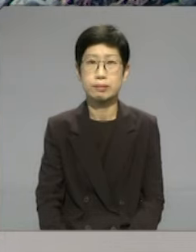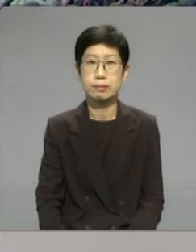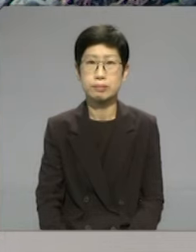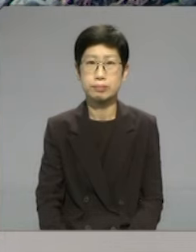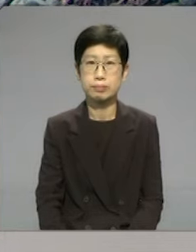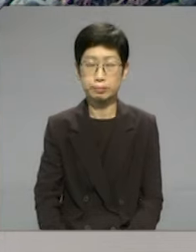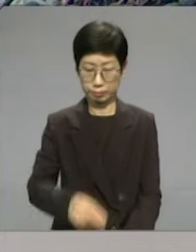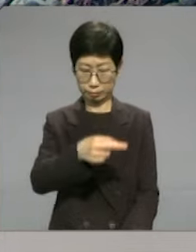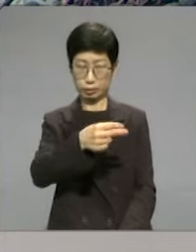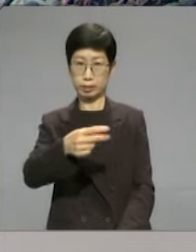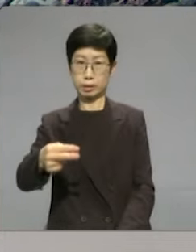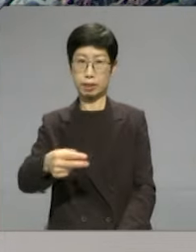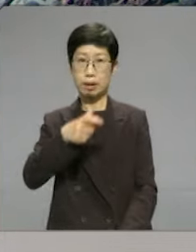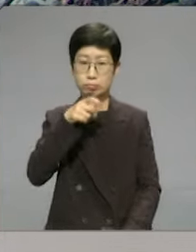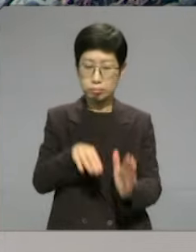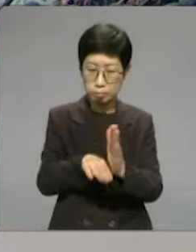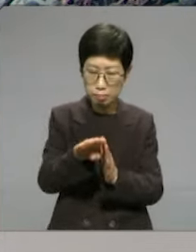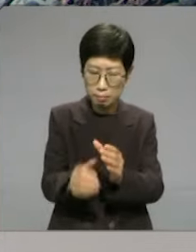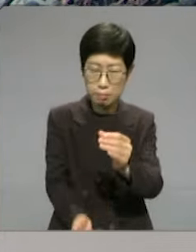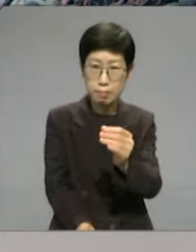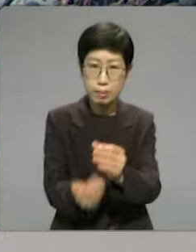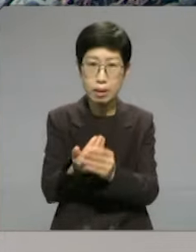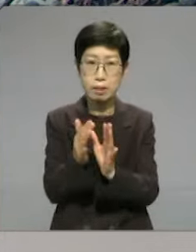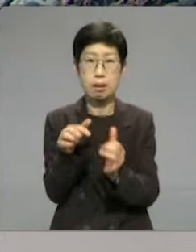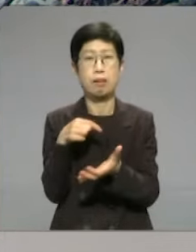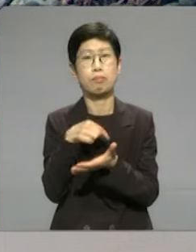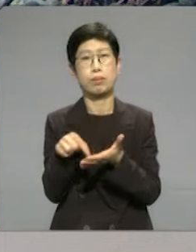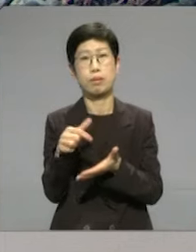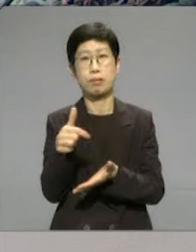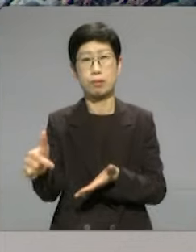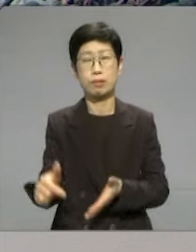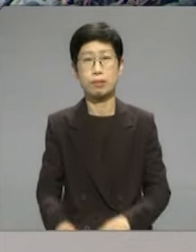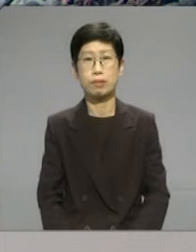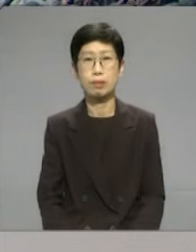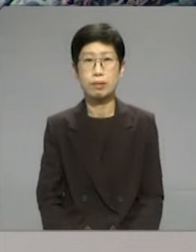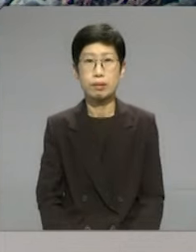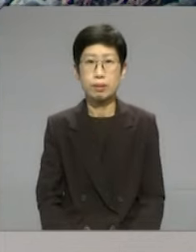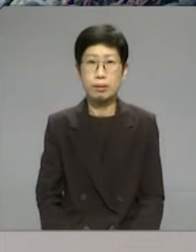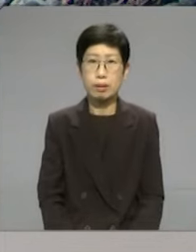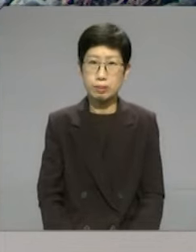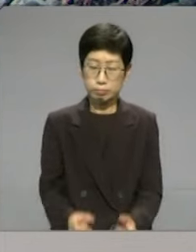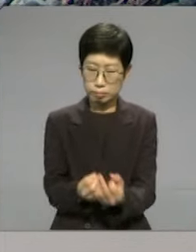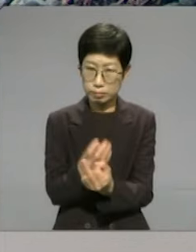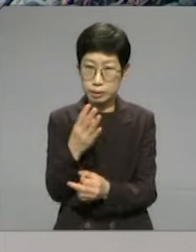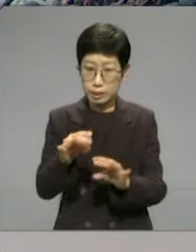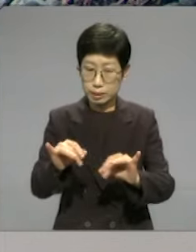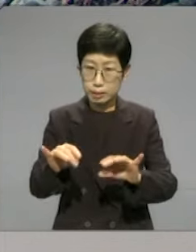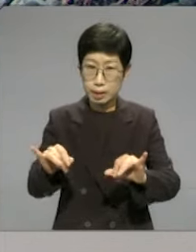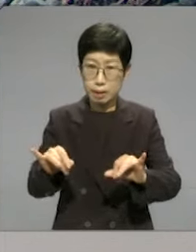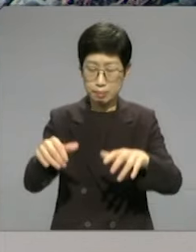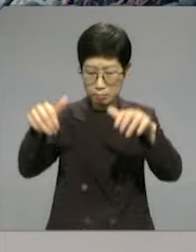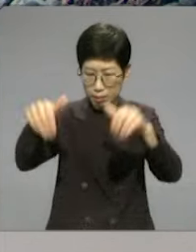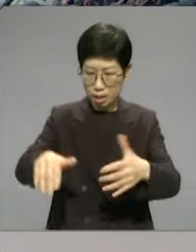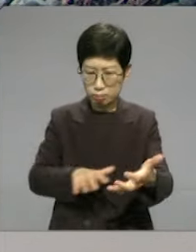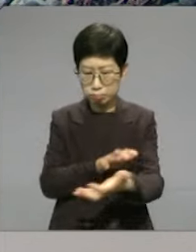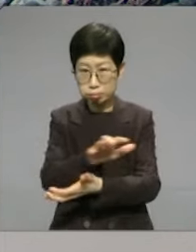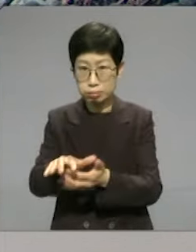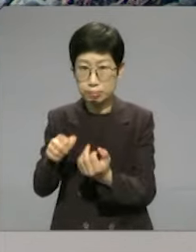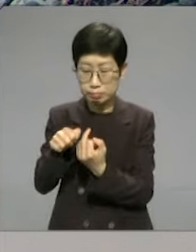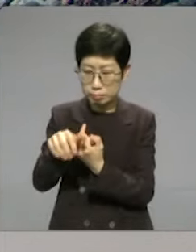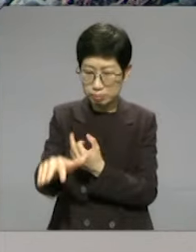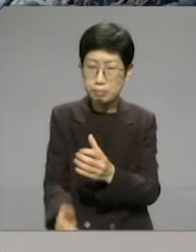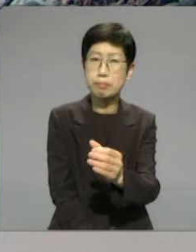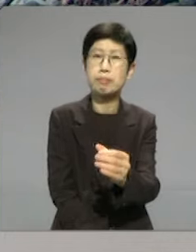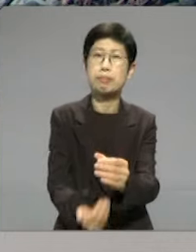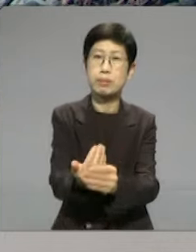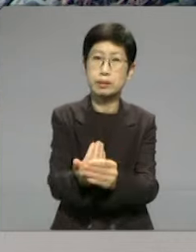네, 인도네시아에서도 홍수가 발생해 큰 인명피해가 있었습니다. 화산재 등이 홍수에 함께 휩쓸리는 화산 이류